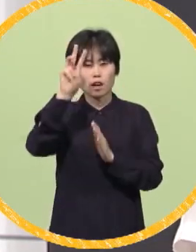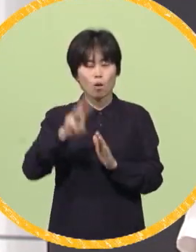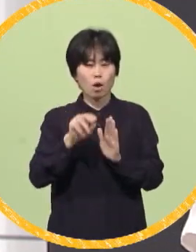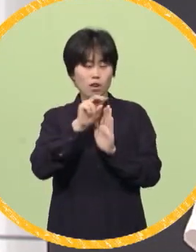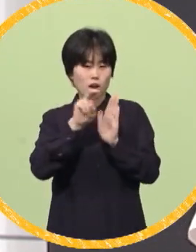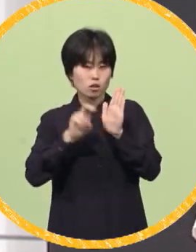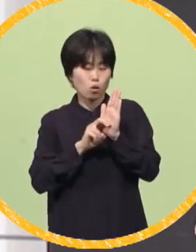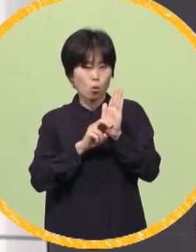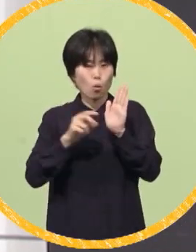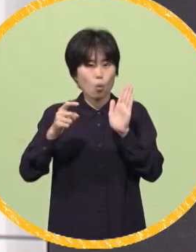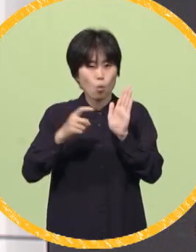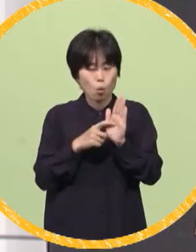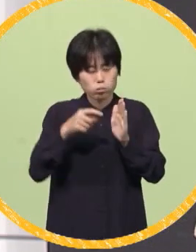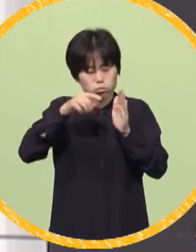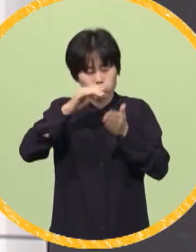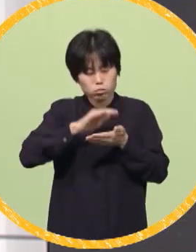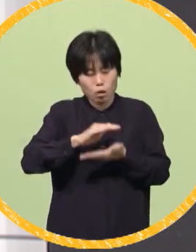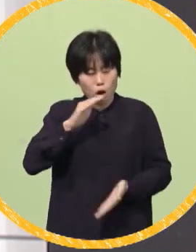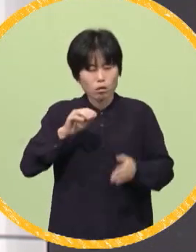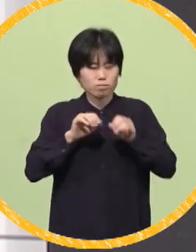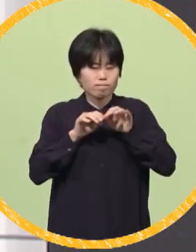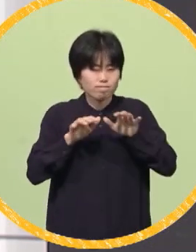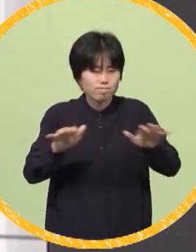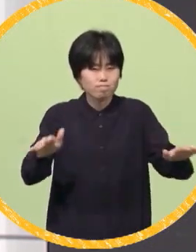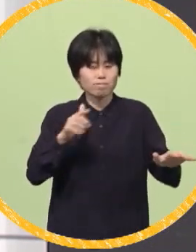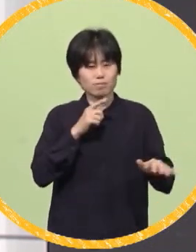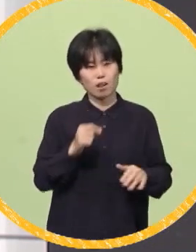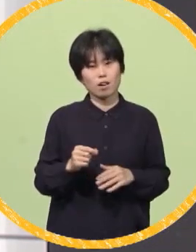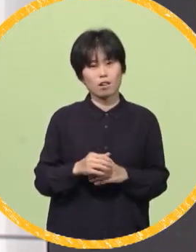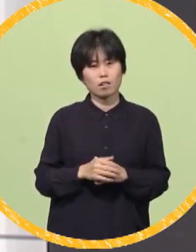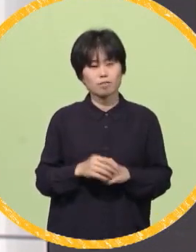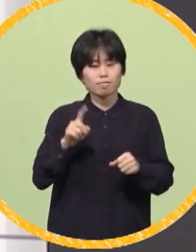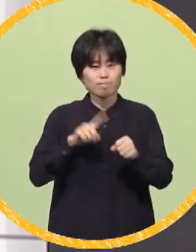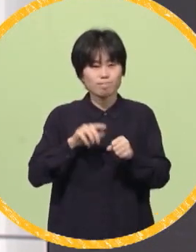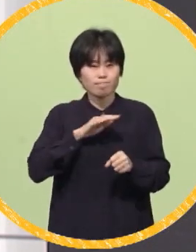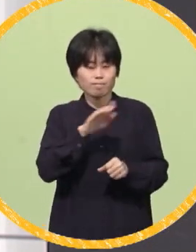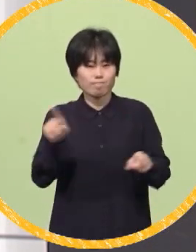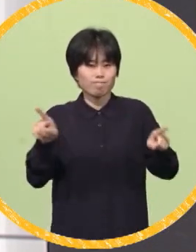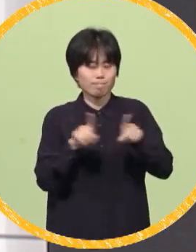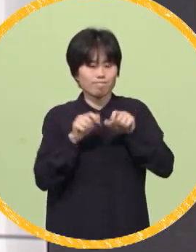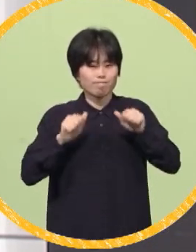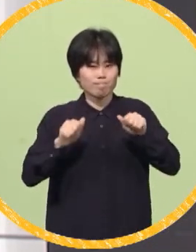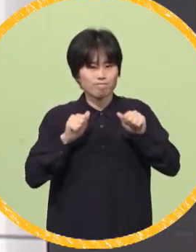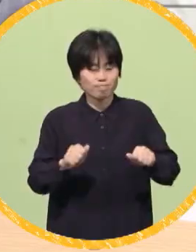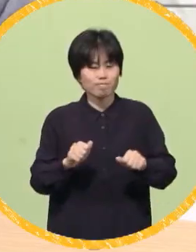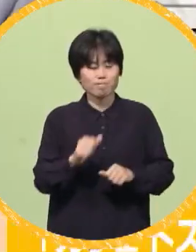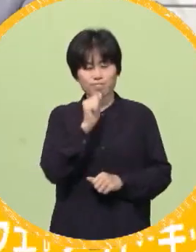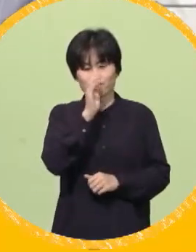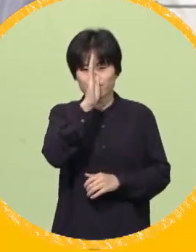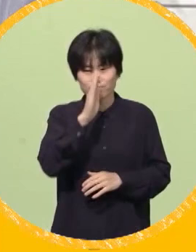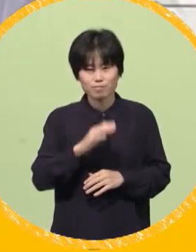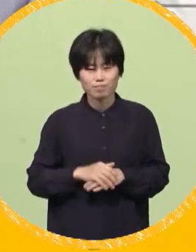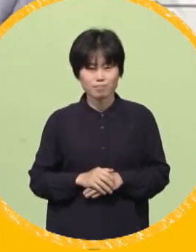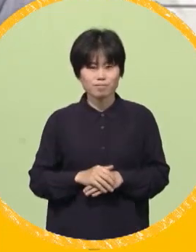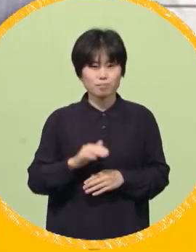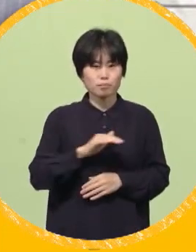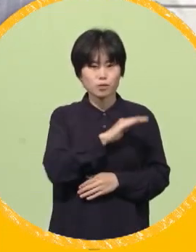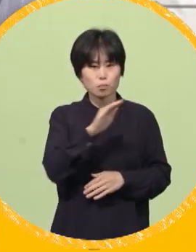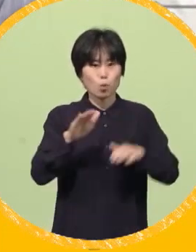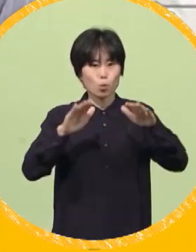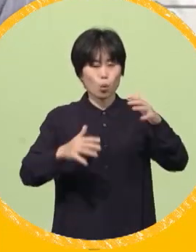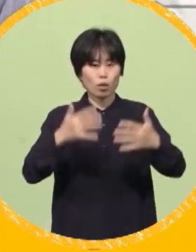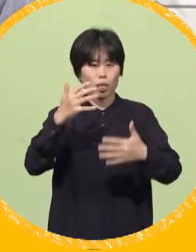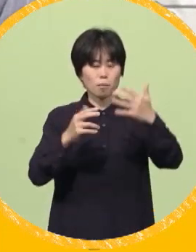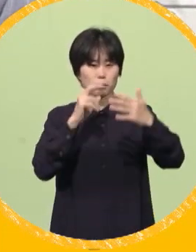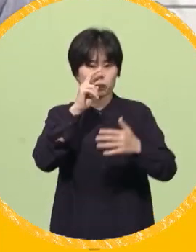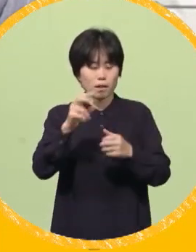をこれからもしっかりと深く広く根付かせていきたい、そのために皆さん共に頑張っていきたいと思います、よろしくお願いします、 は い、 ぜひ皆さんもこの放送をきっかけに考